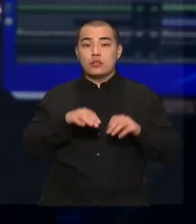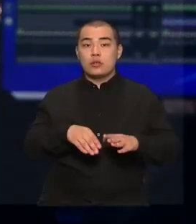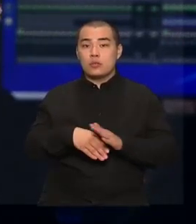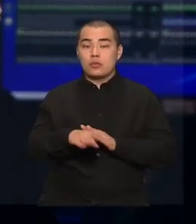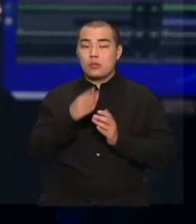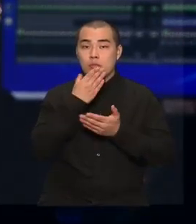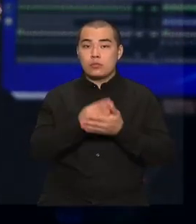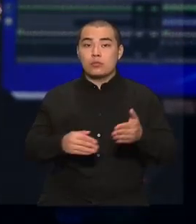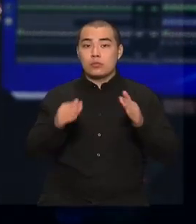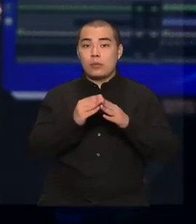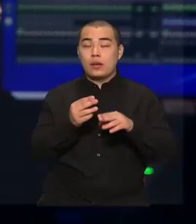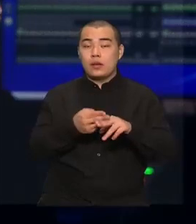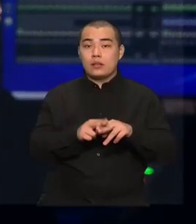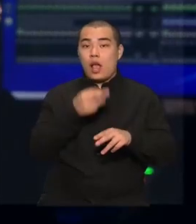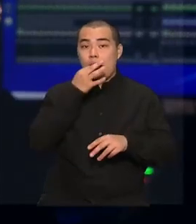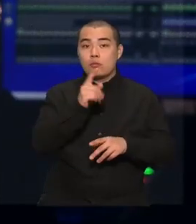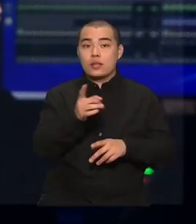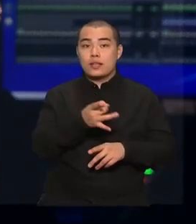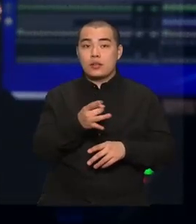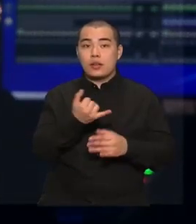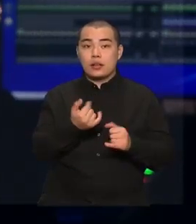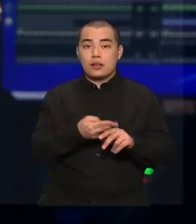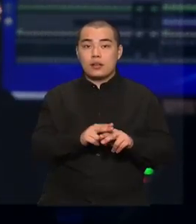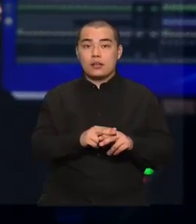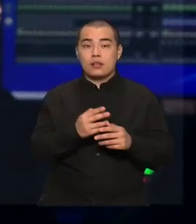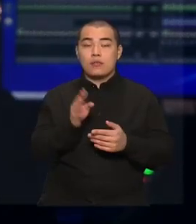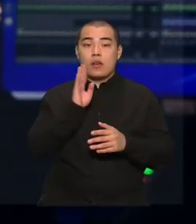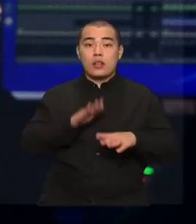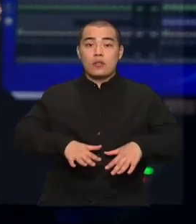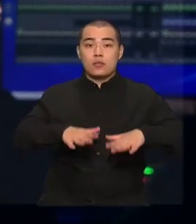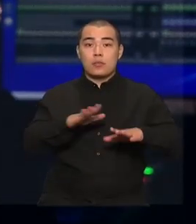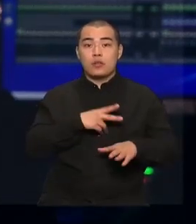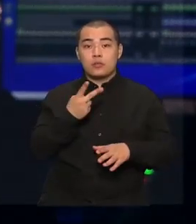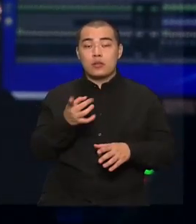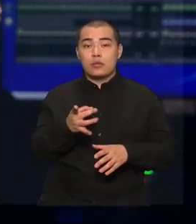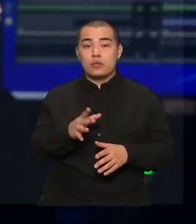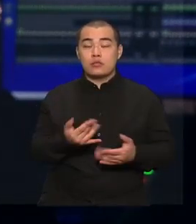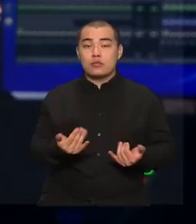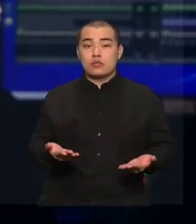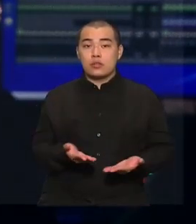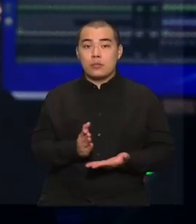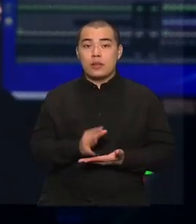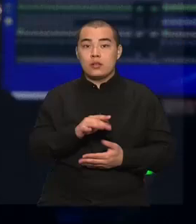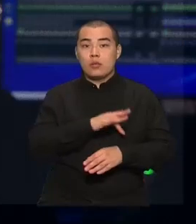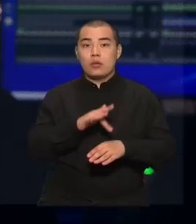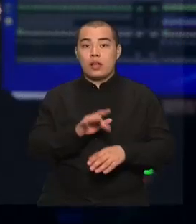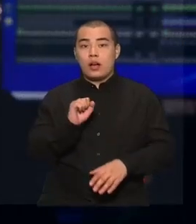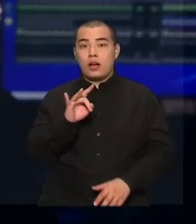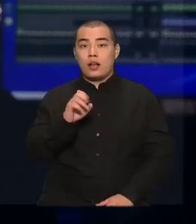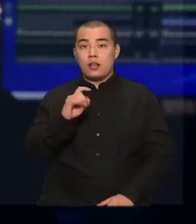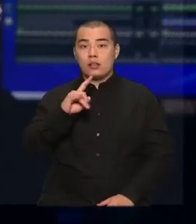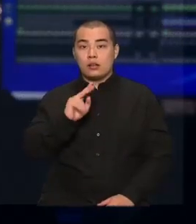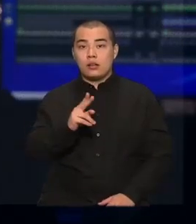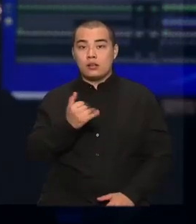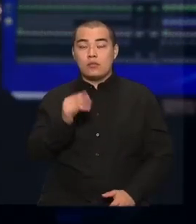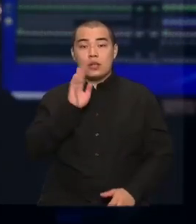покинуть свои жилища. Напомню, в регионе заложниками большой воды стали жители двух районов и города Аркалык. Сейчас